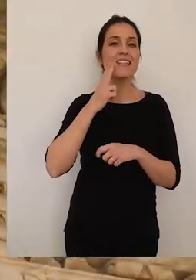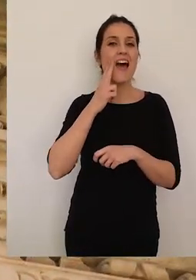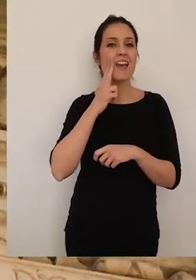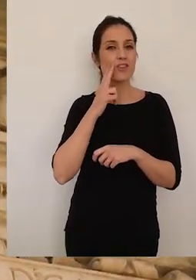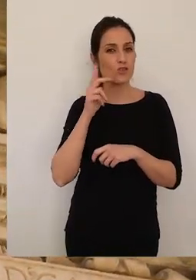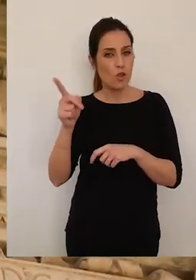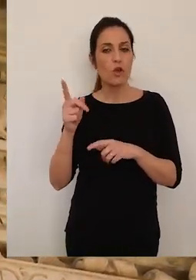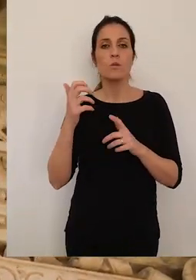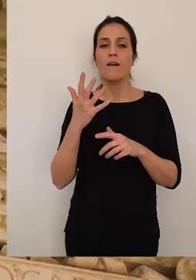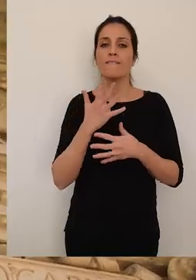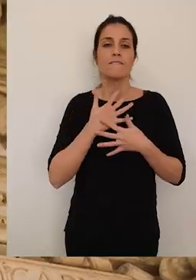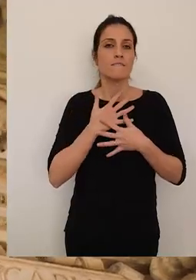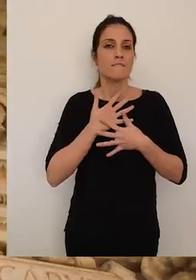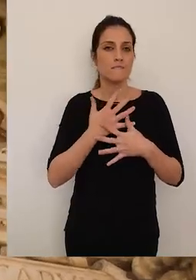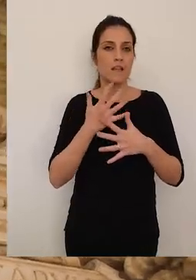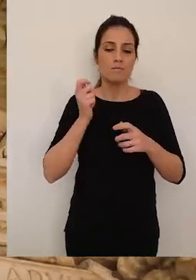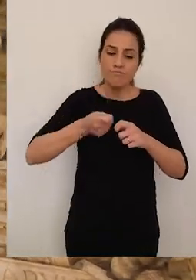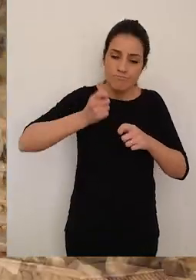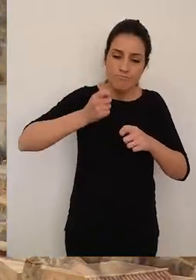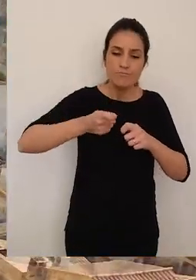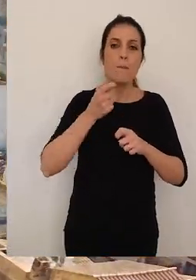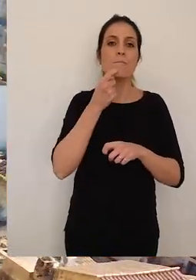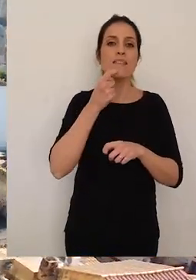della pietra leccese.